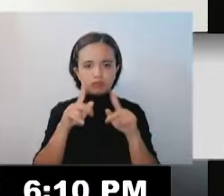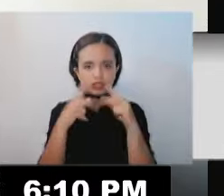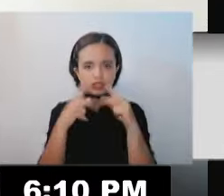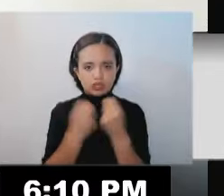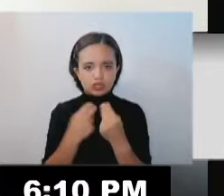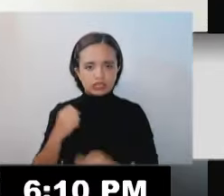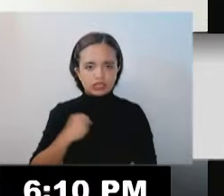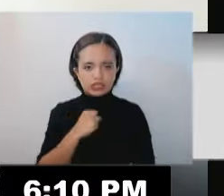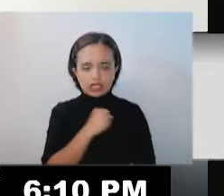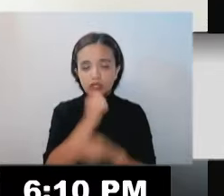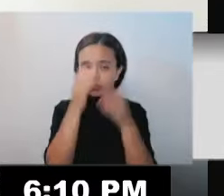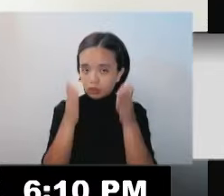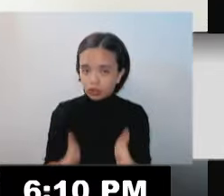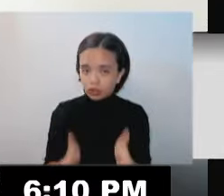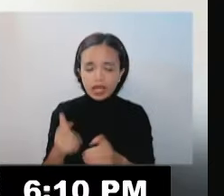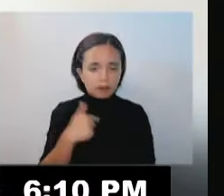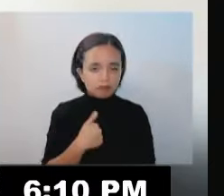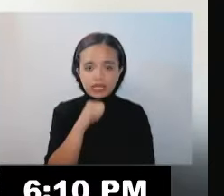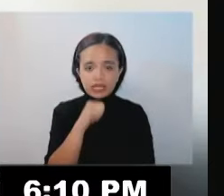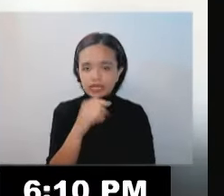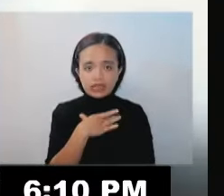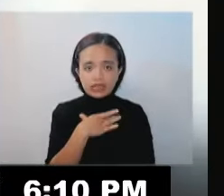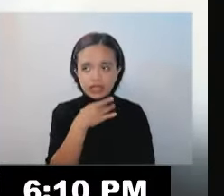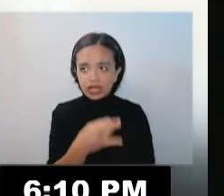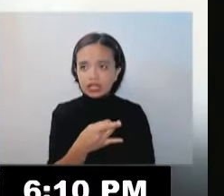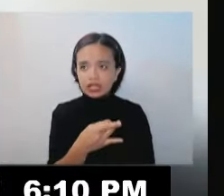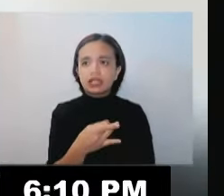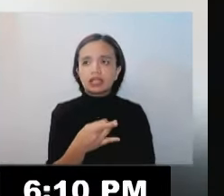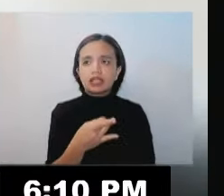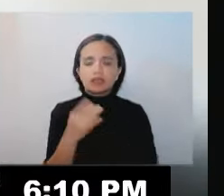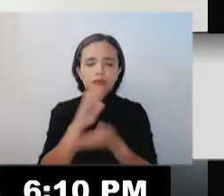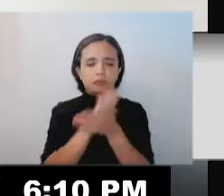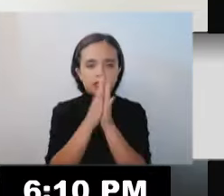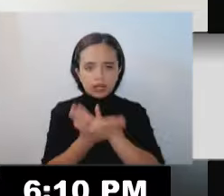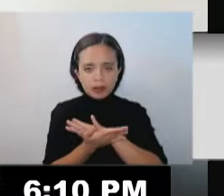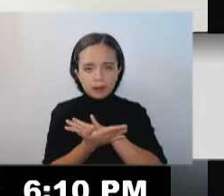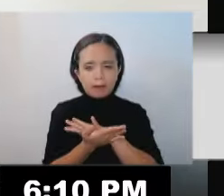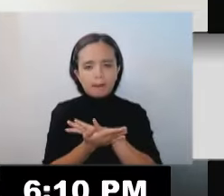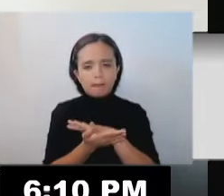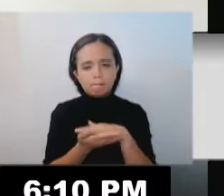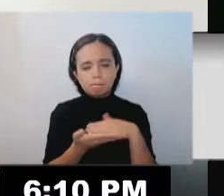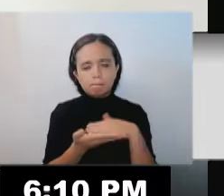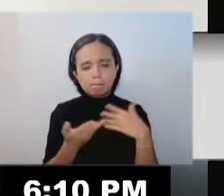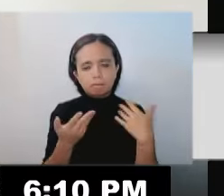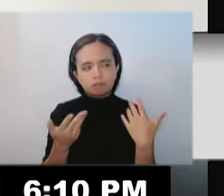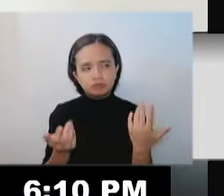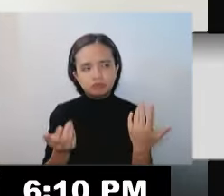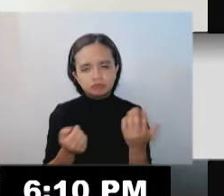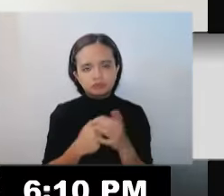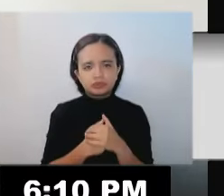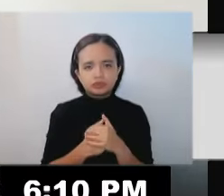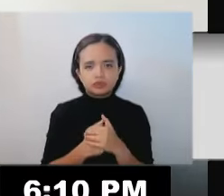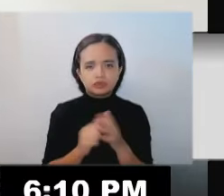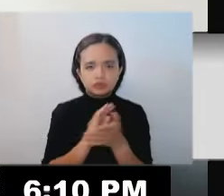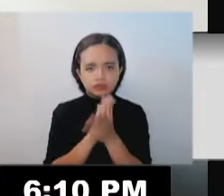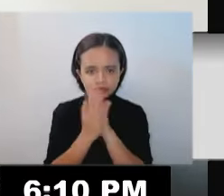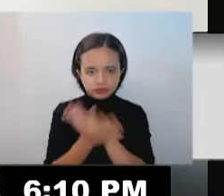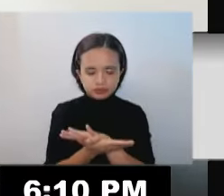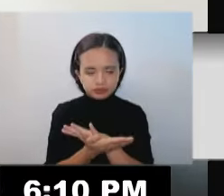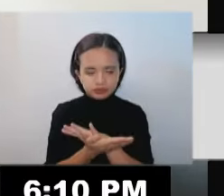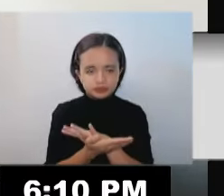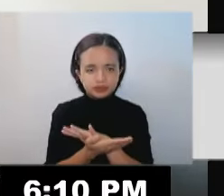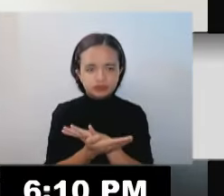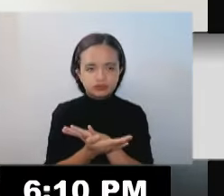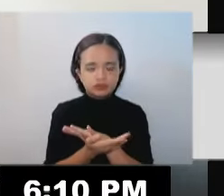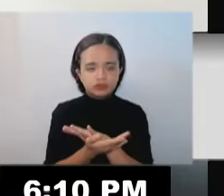magiging magiging kwan magiging precedence sa pag violate ng